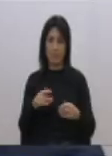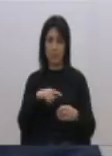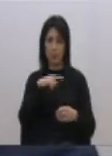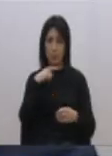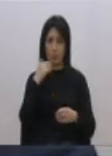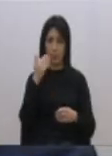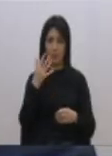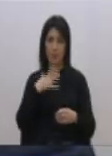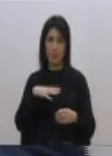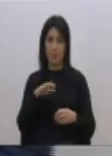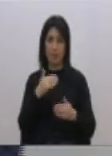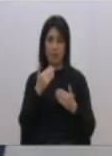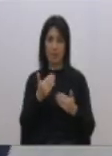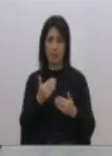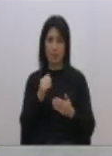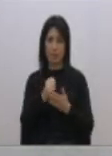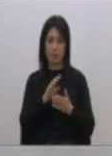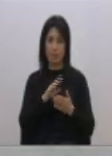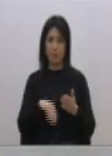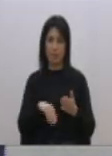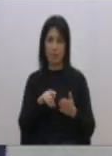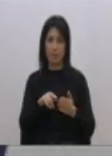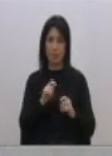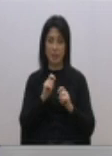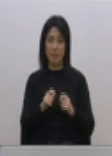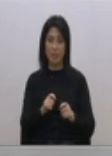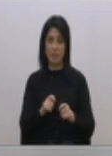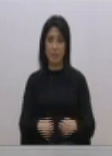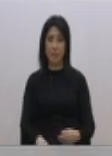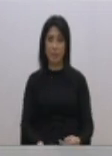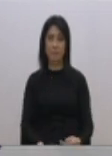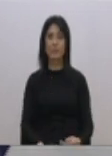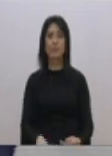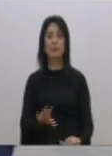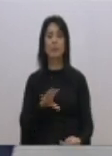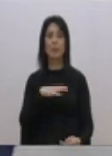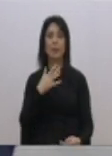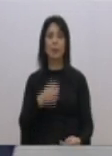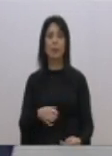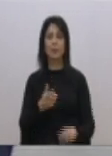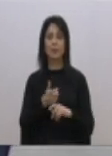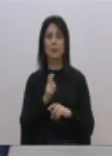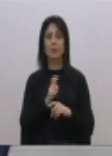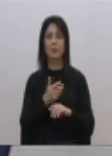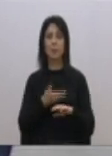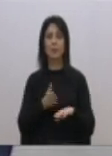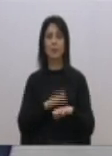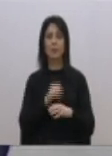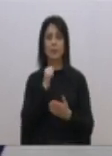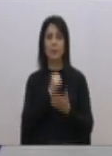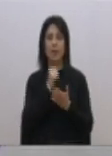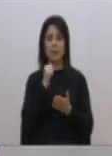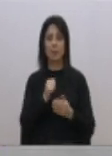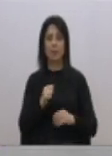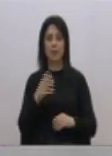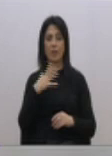რუსეთის მიერ საქართველოსთვის ვიზორეჟიმის დაწესება იყო ძალიან მძიმე დარტყმა